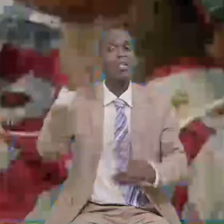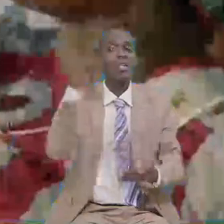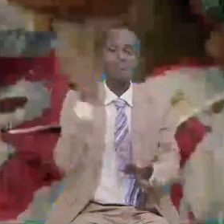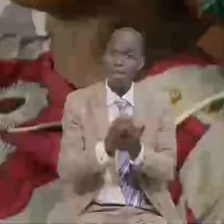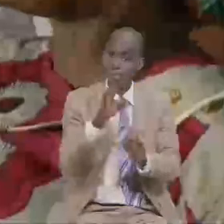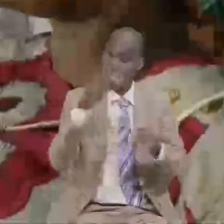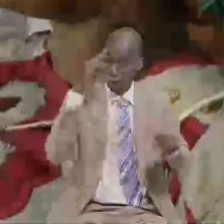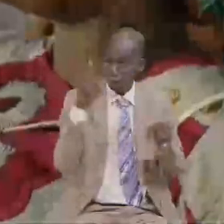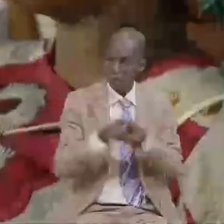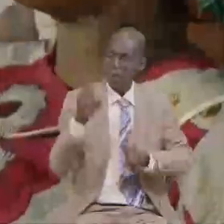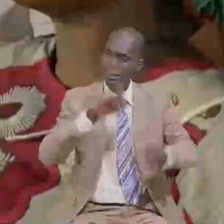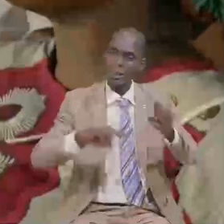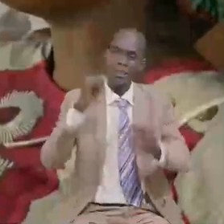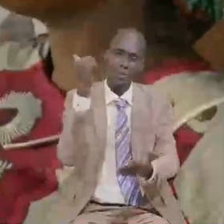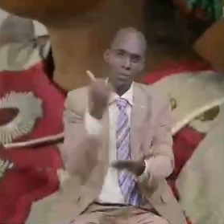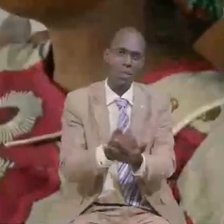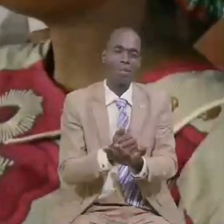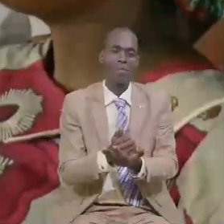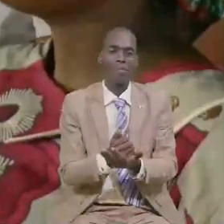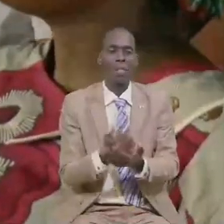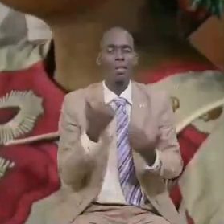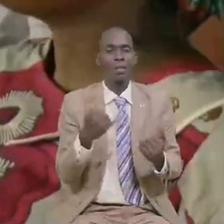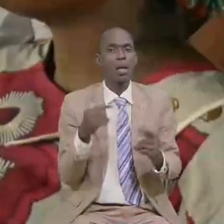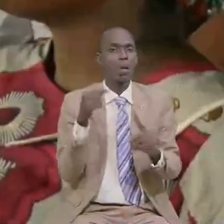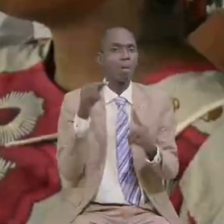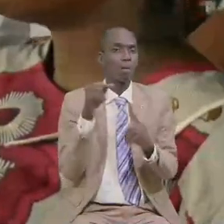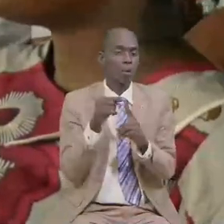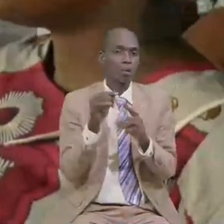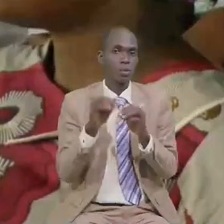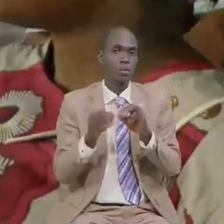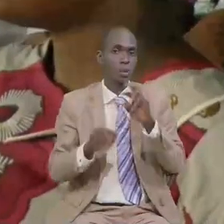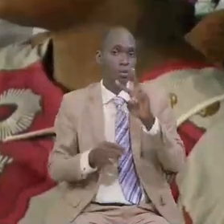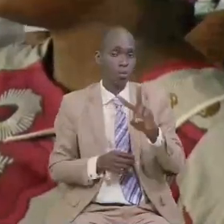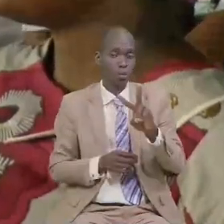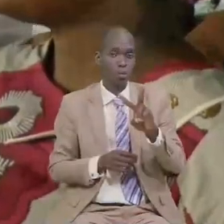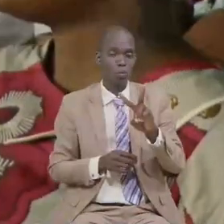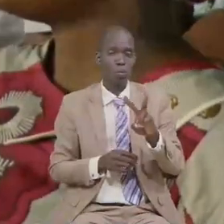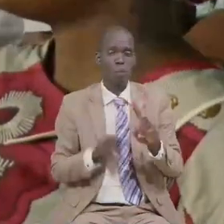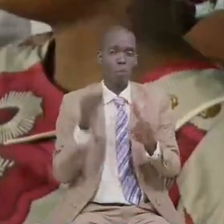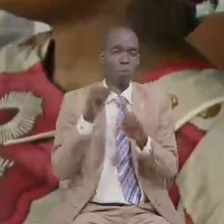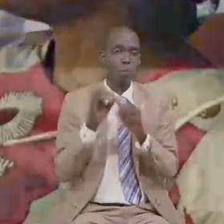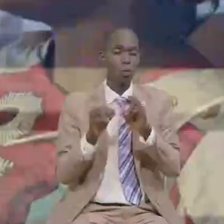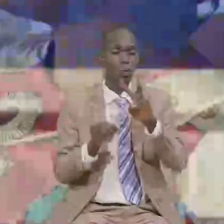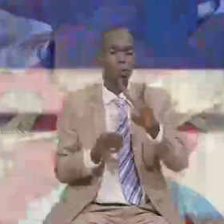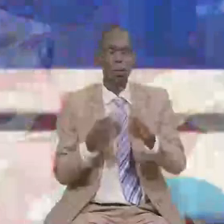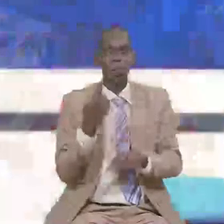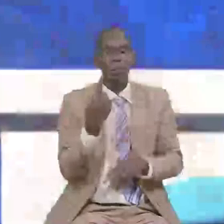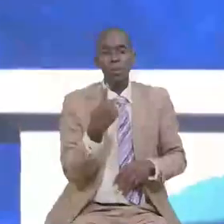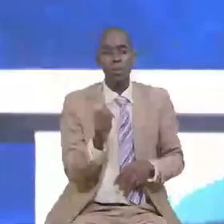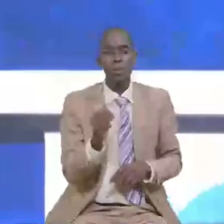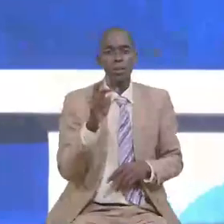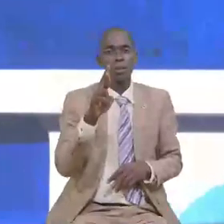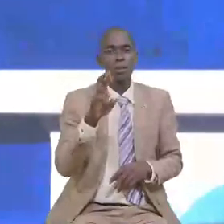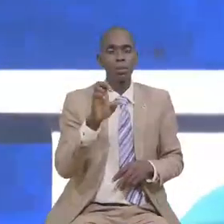tu l'acceptes. Je vais au deuxième point maintenant. Deuxième point maintenant. Les